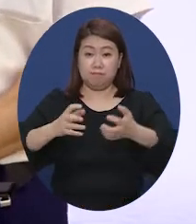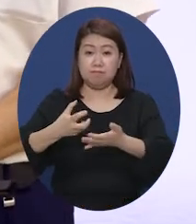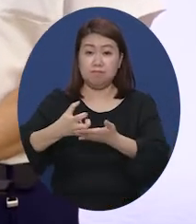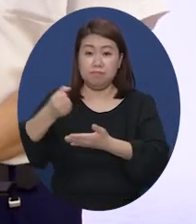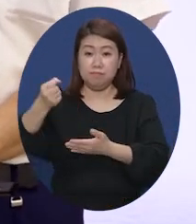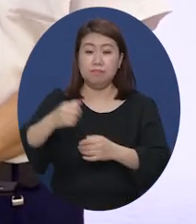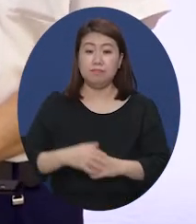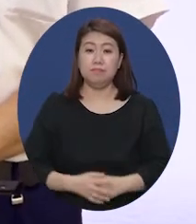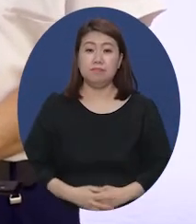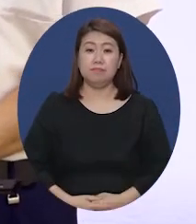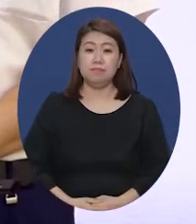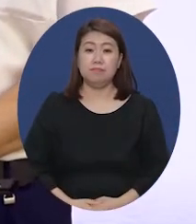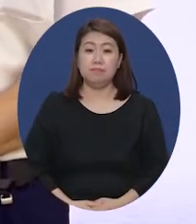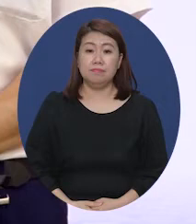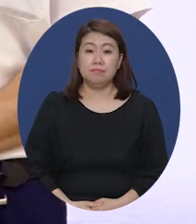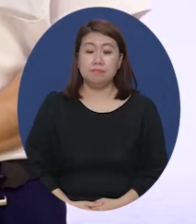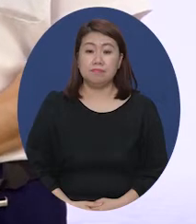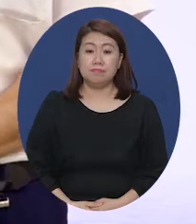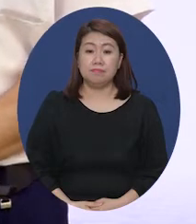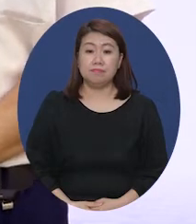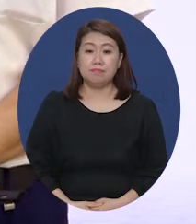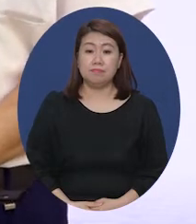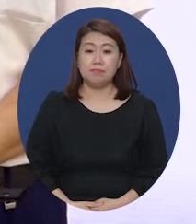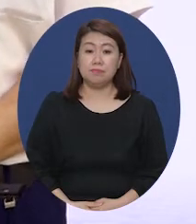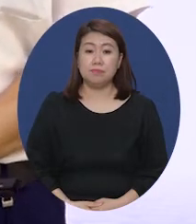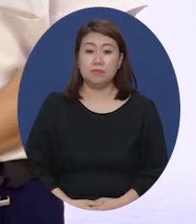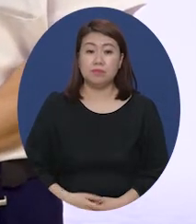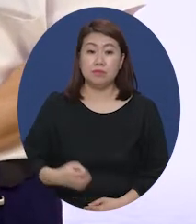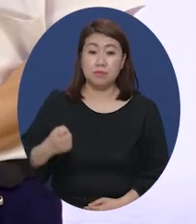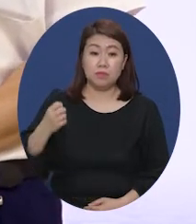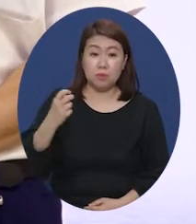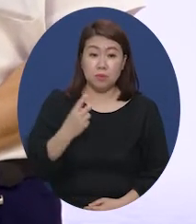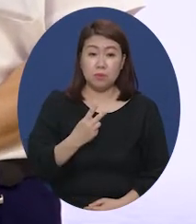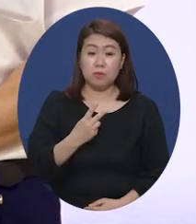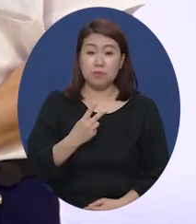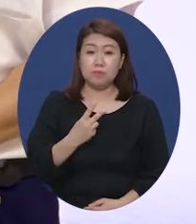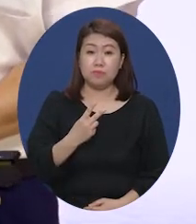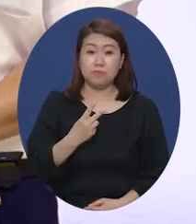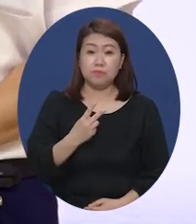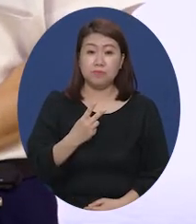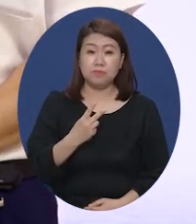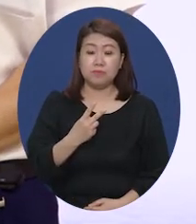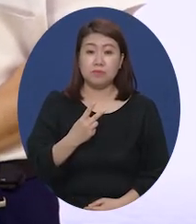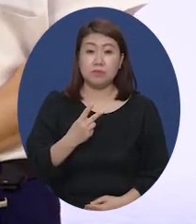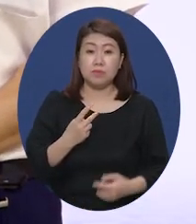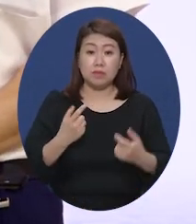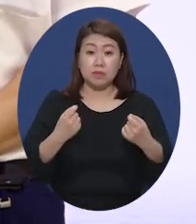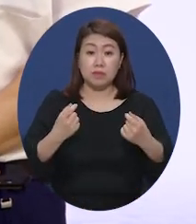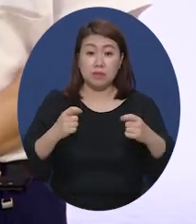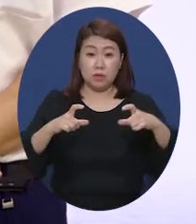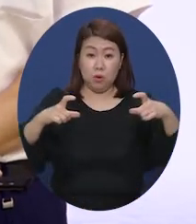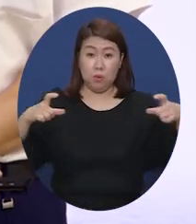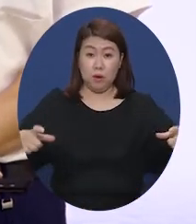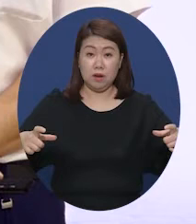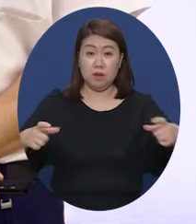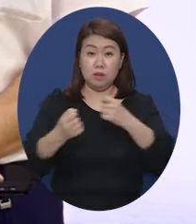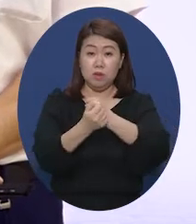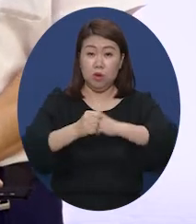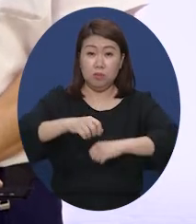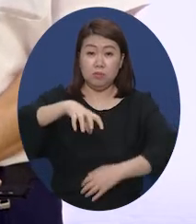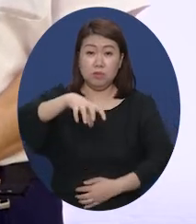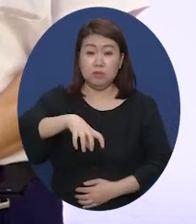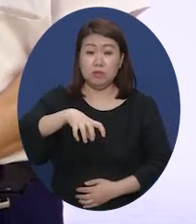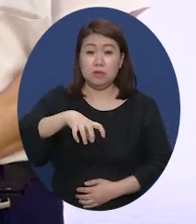국토에 속합니다. 그러니까 엄청나죠. 자, 그 다음 보면은 이제 그러면 이 광대한